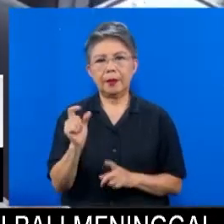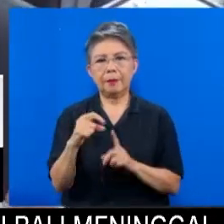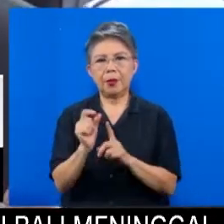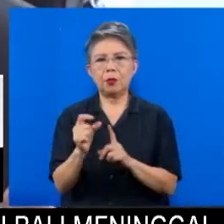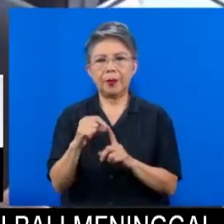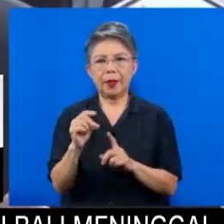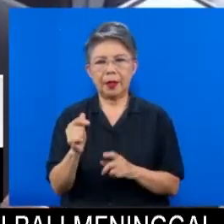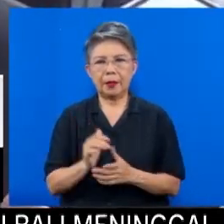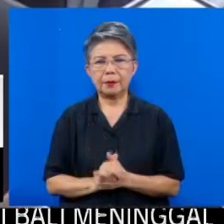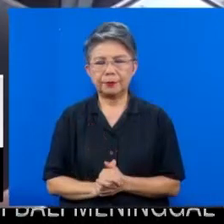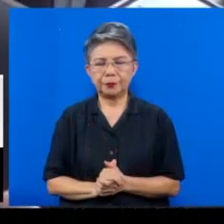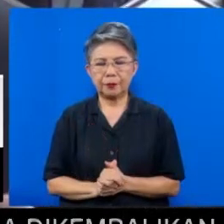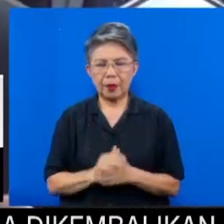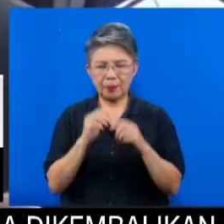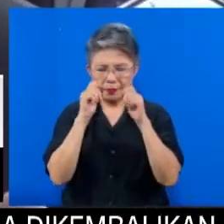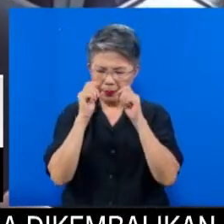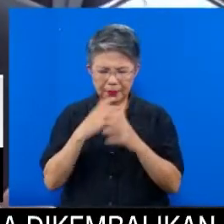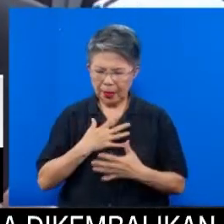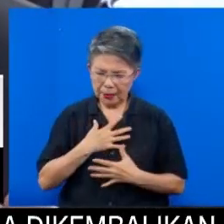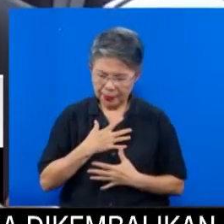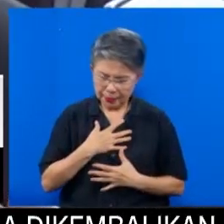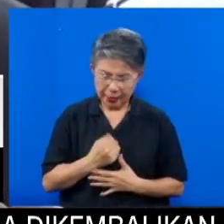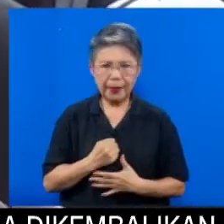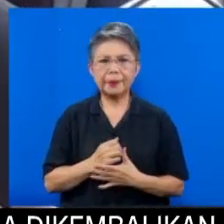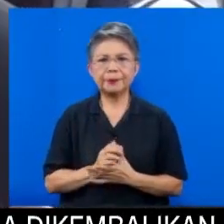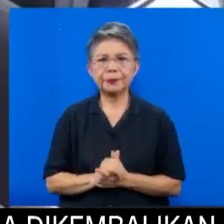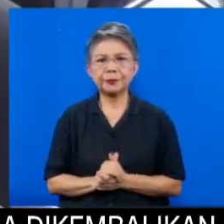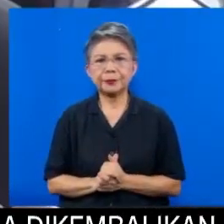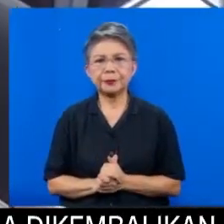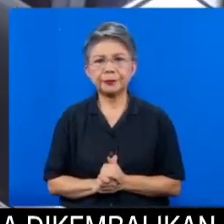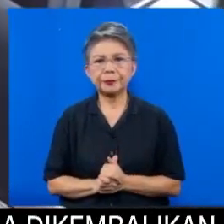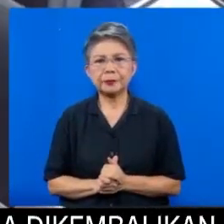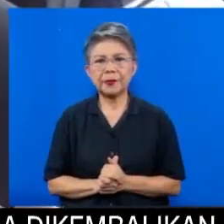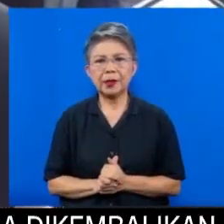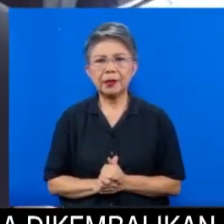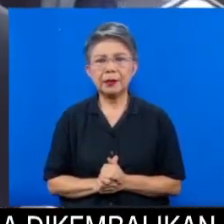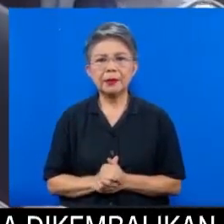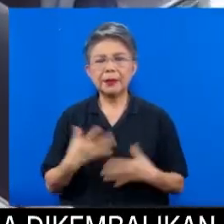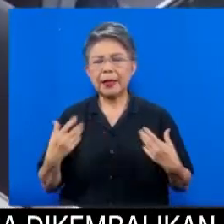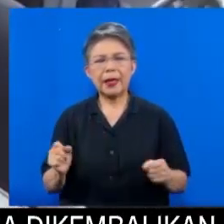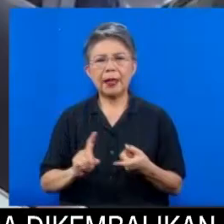Wartawan. Sangat merasakan tidak. Ya.